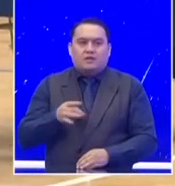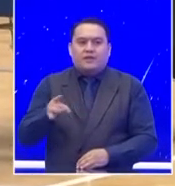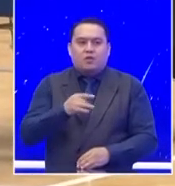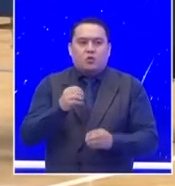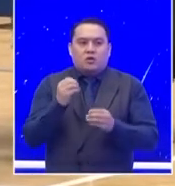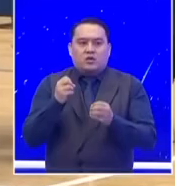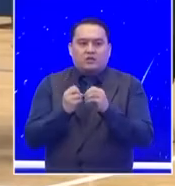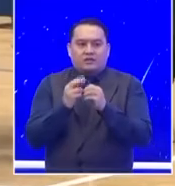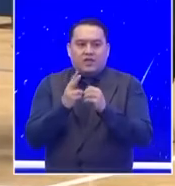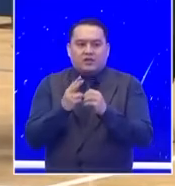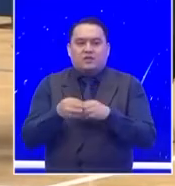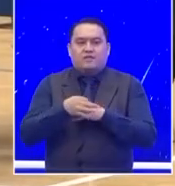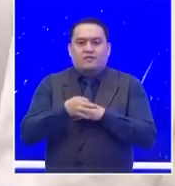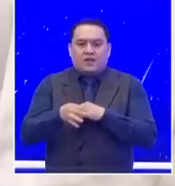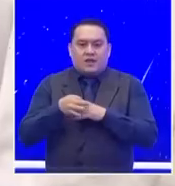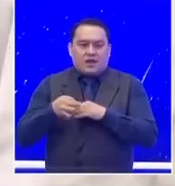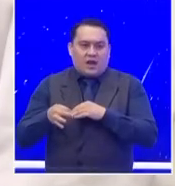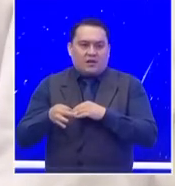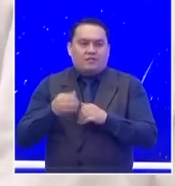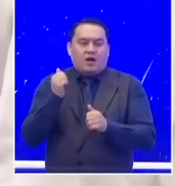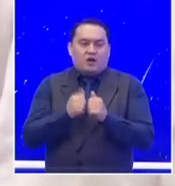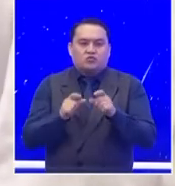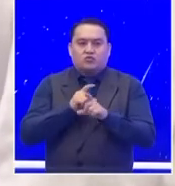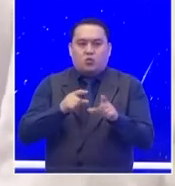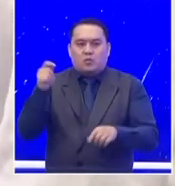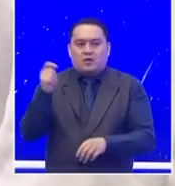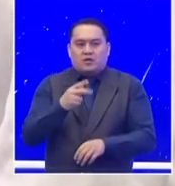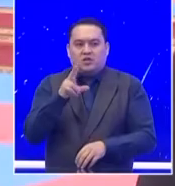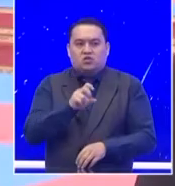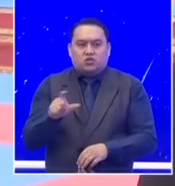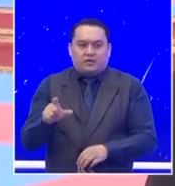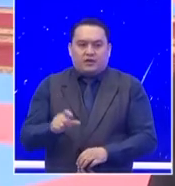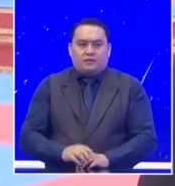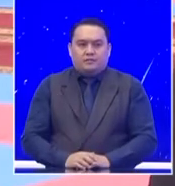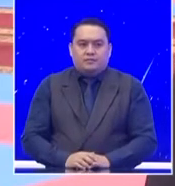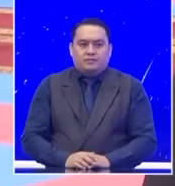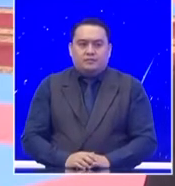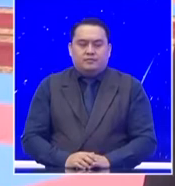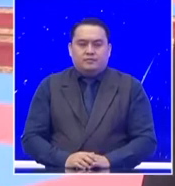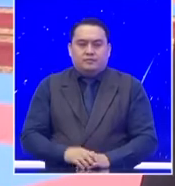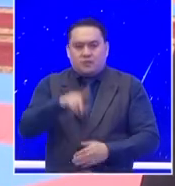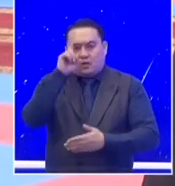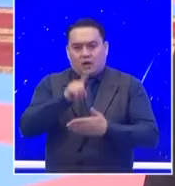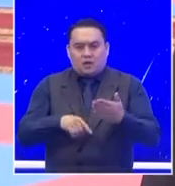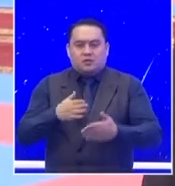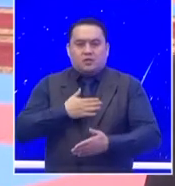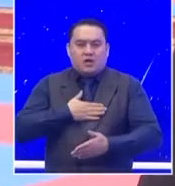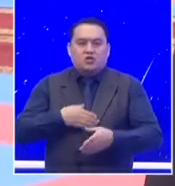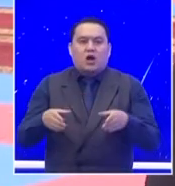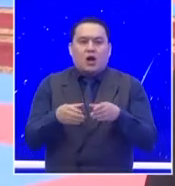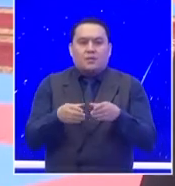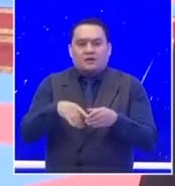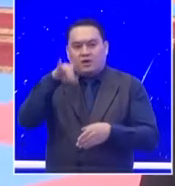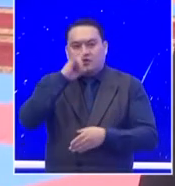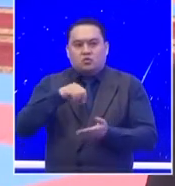есть 12 филиалов федерации данного вида спорта. Из каждой школы прибыли 300 человек. Надеемся, на Казахстане наша команда выступит